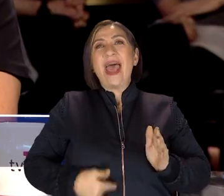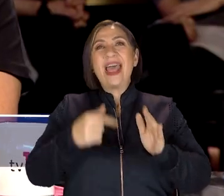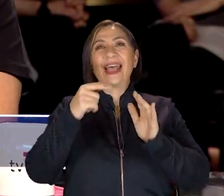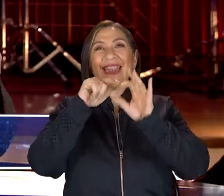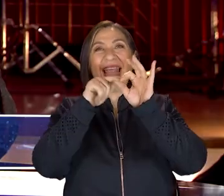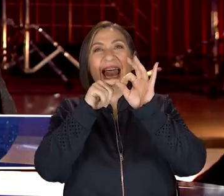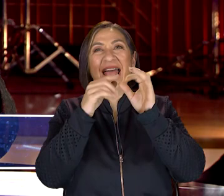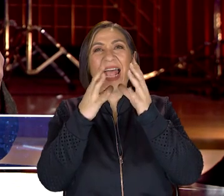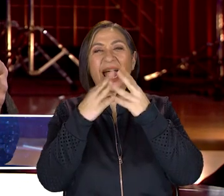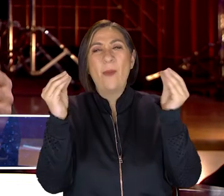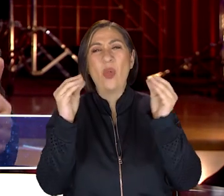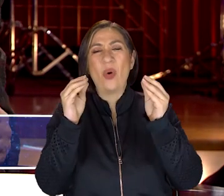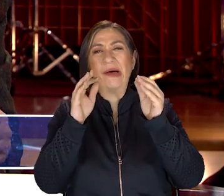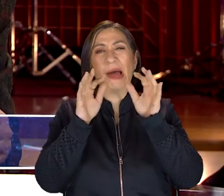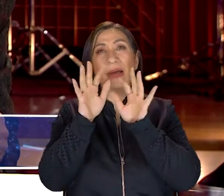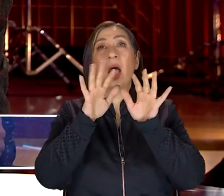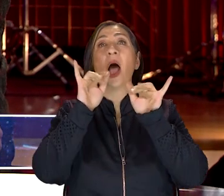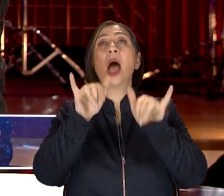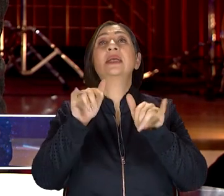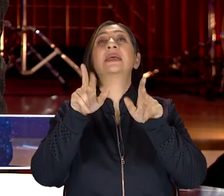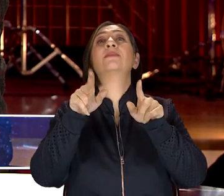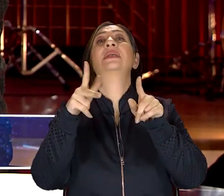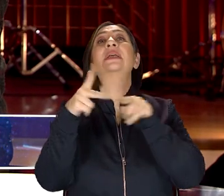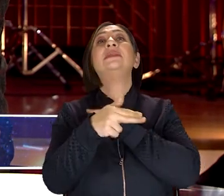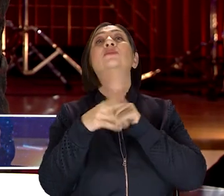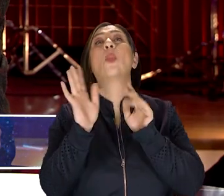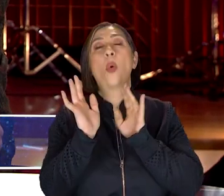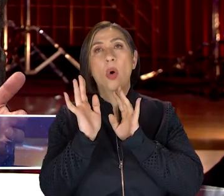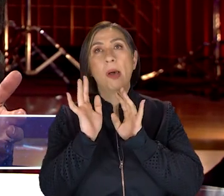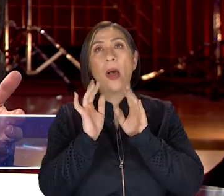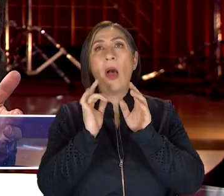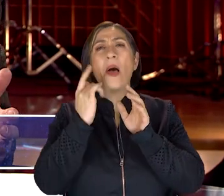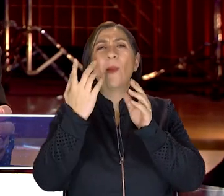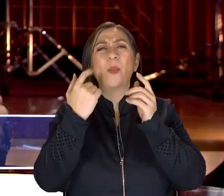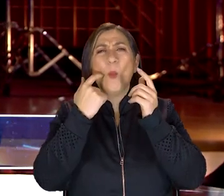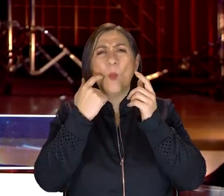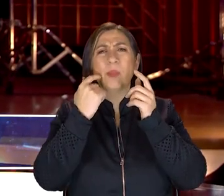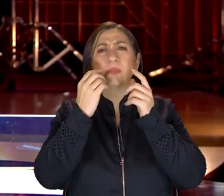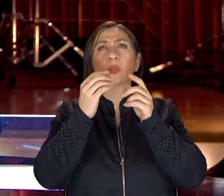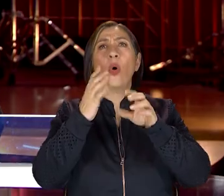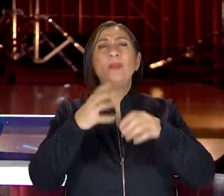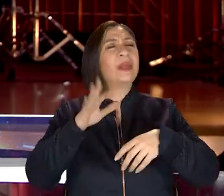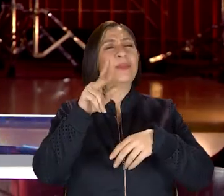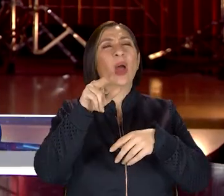de, göbek şeyini de herkes de aynı kesmiyorlar. Neler gördüm? Bayağı kokoreç gibi dışarı fırlamış falan